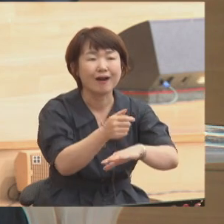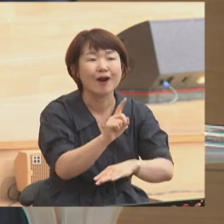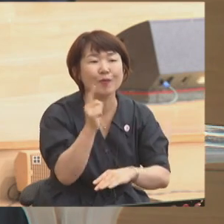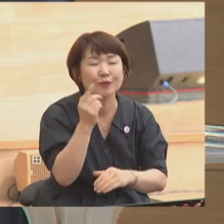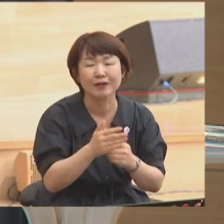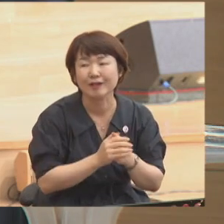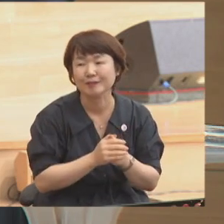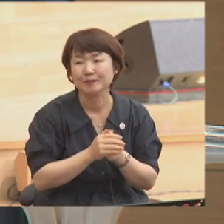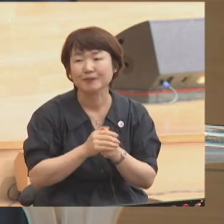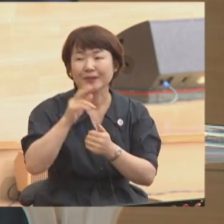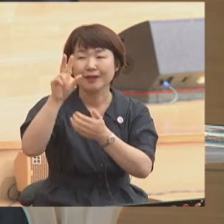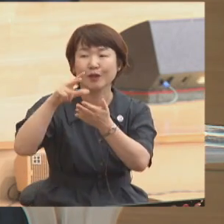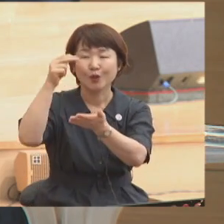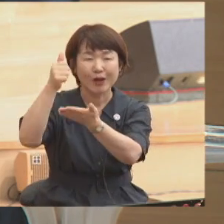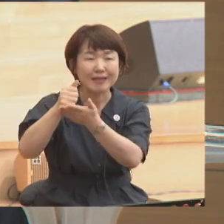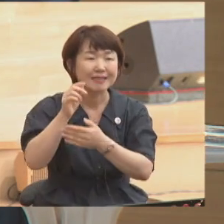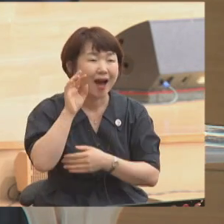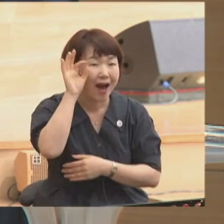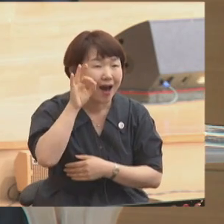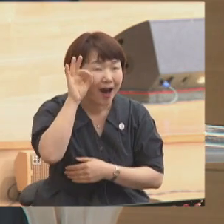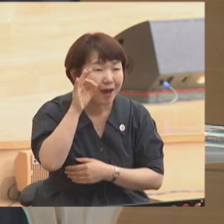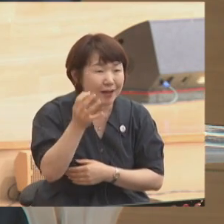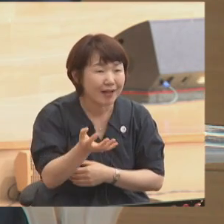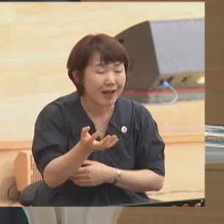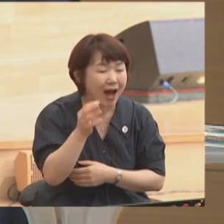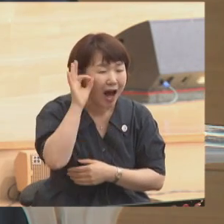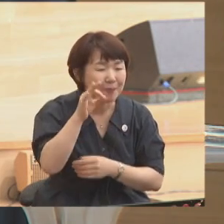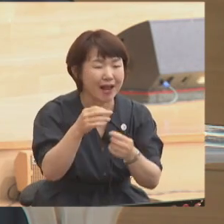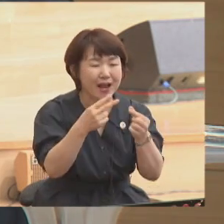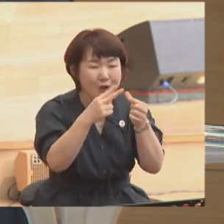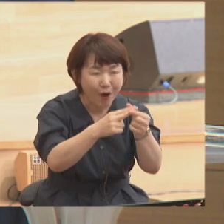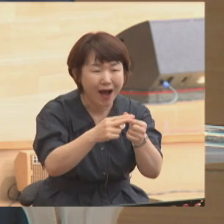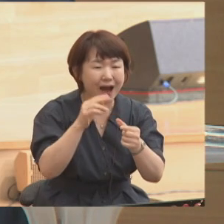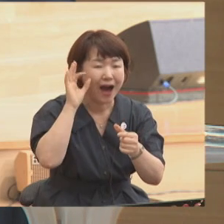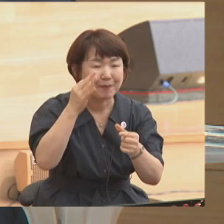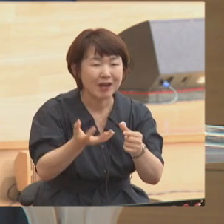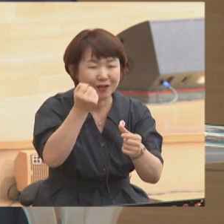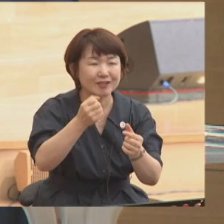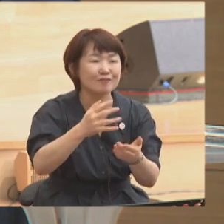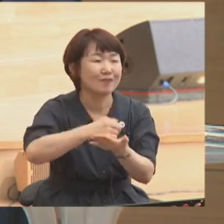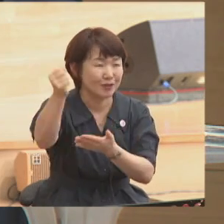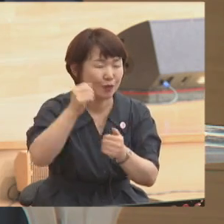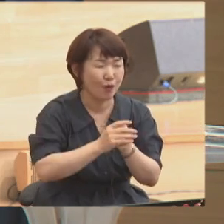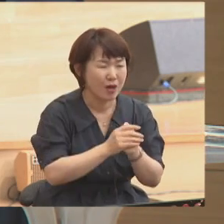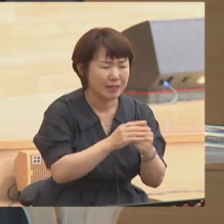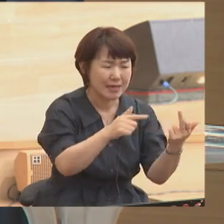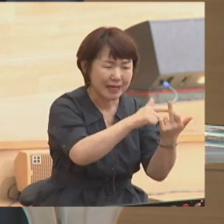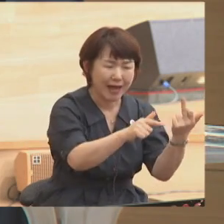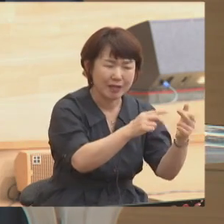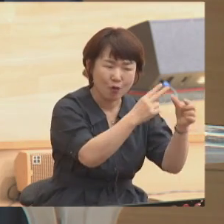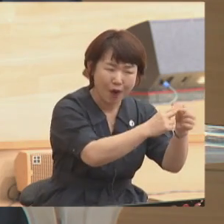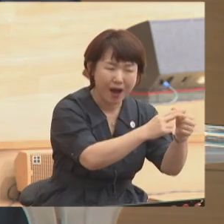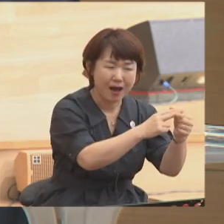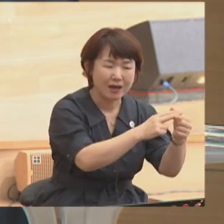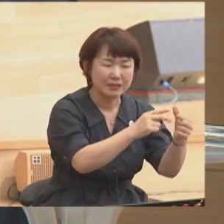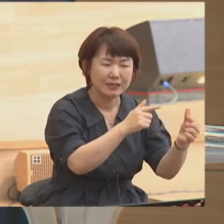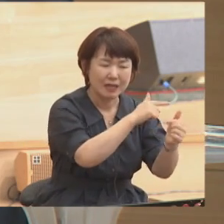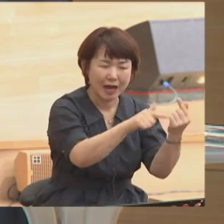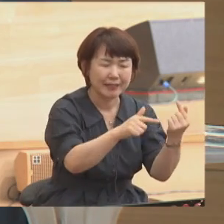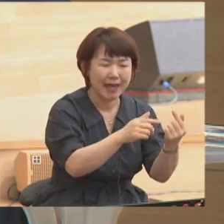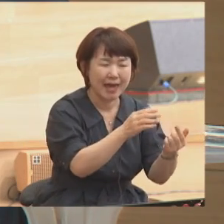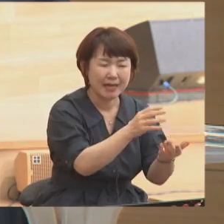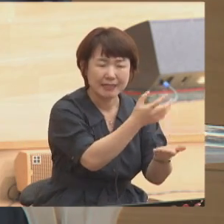여호와께서 시작. 여호와께서 아벨과 그의 제물은 받으셨으나 가인과 그의 제물은 받지